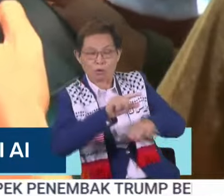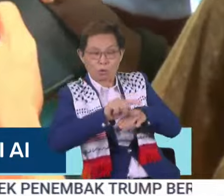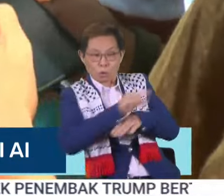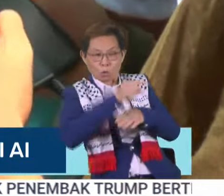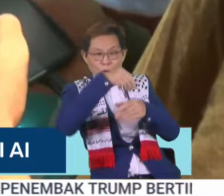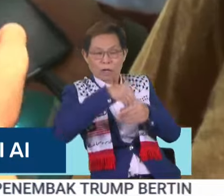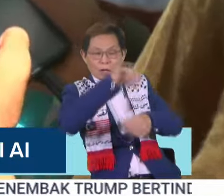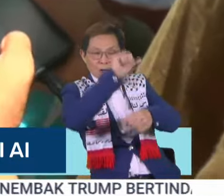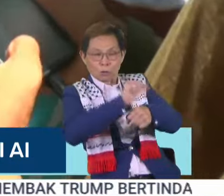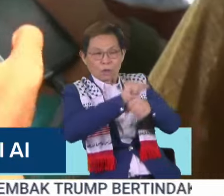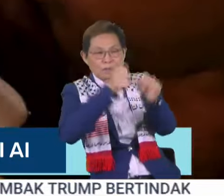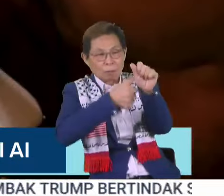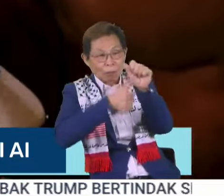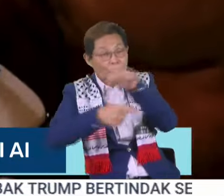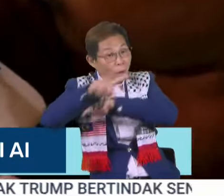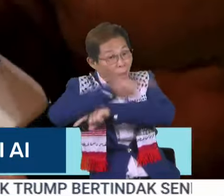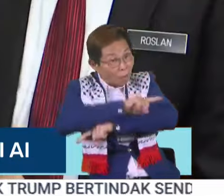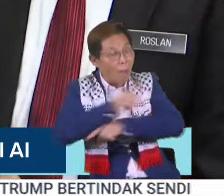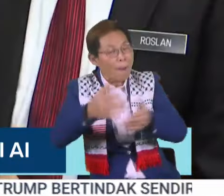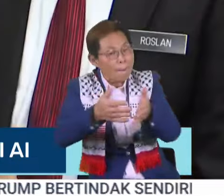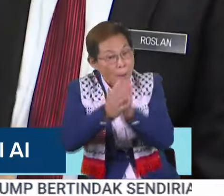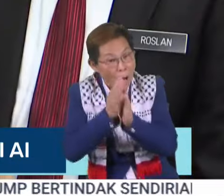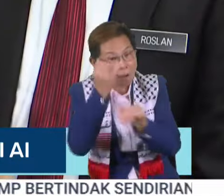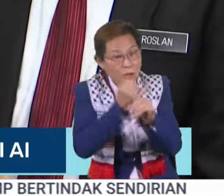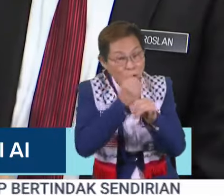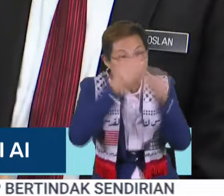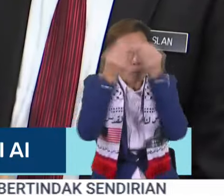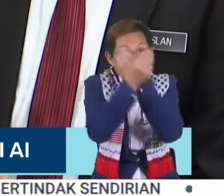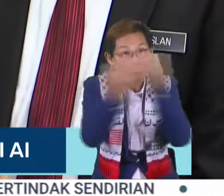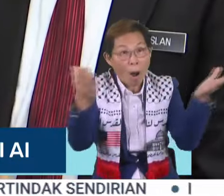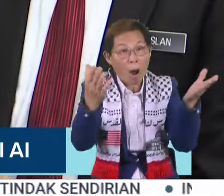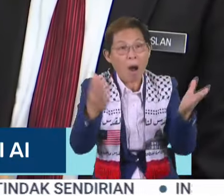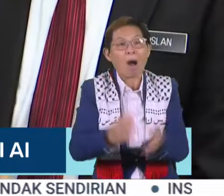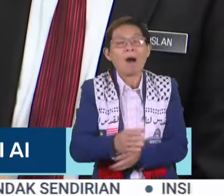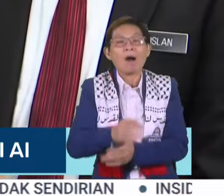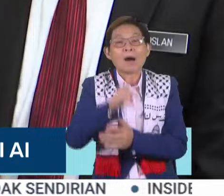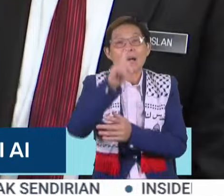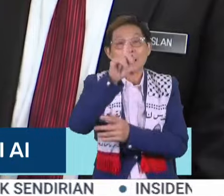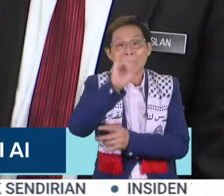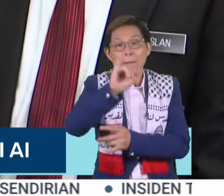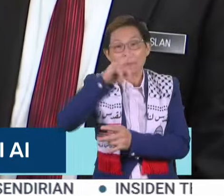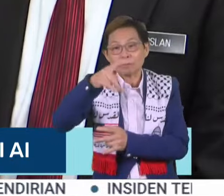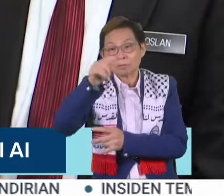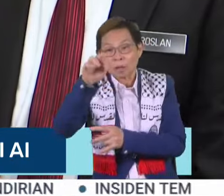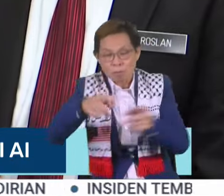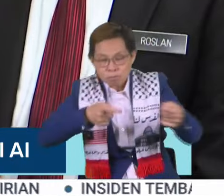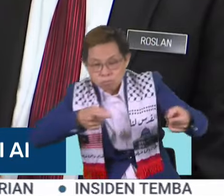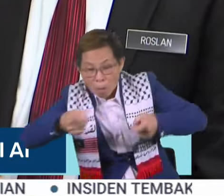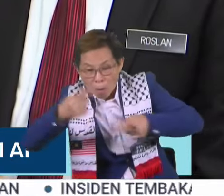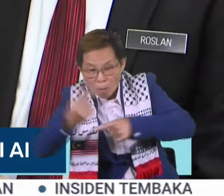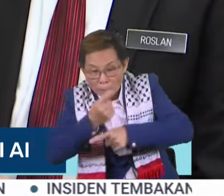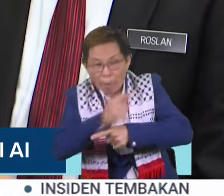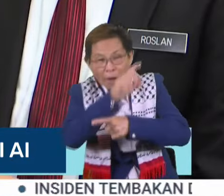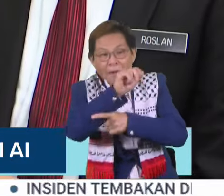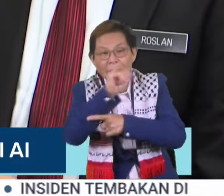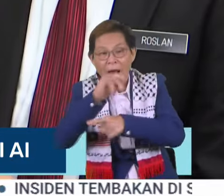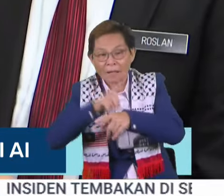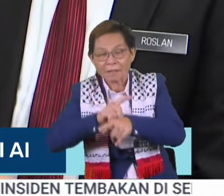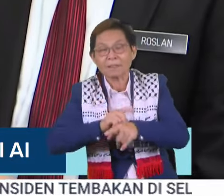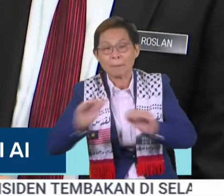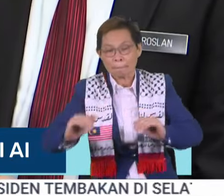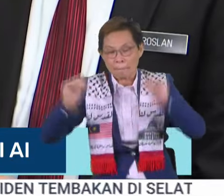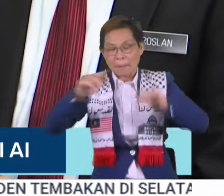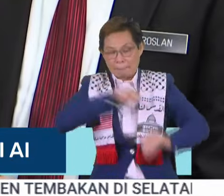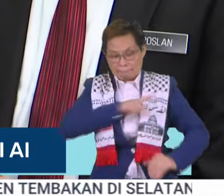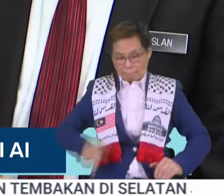dipraktikkan dalam tugasan harian. Beliau meminta Institut Penyiaran dan Penerangan Tun Abdul Razak menyelaras latihan teknologi AI di peringkat